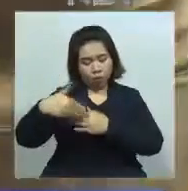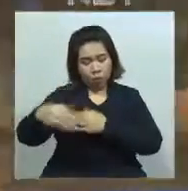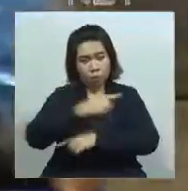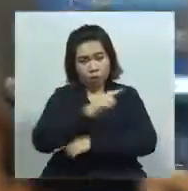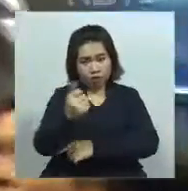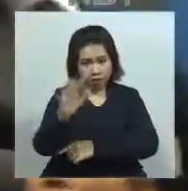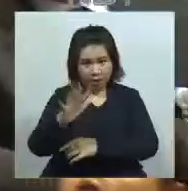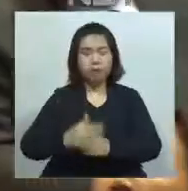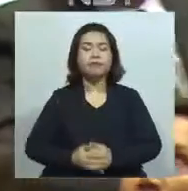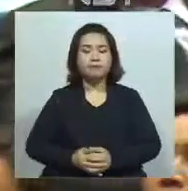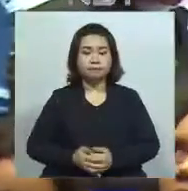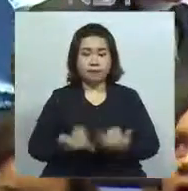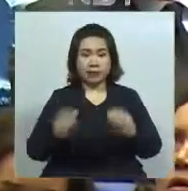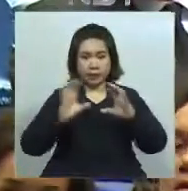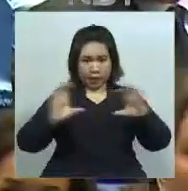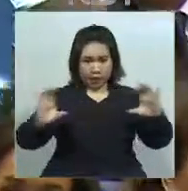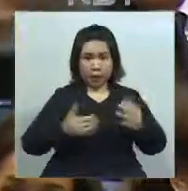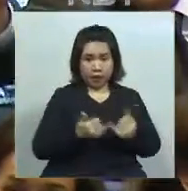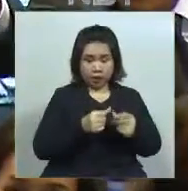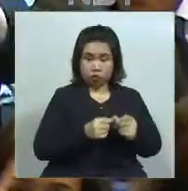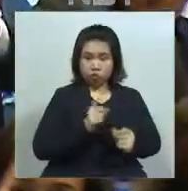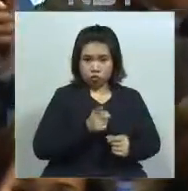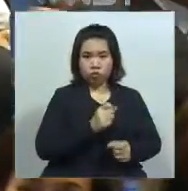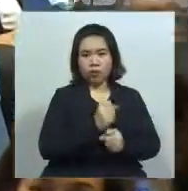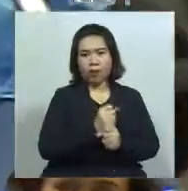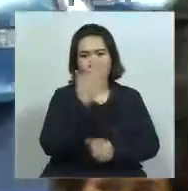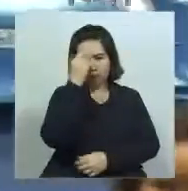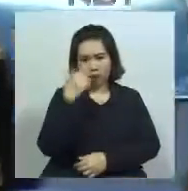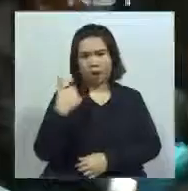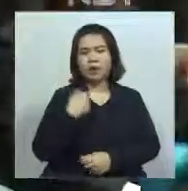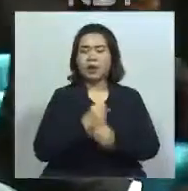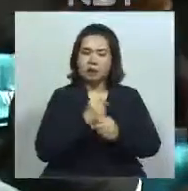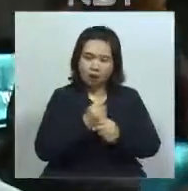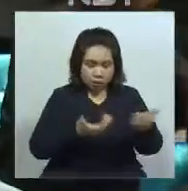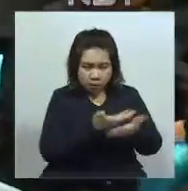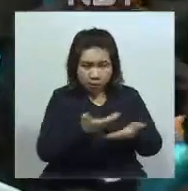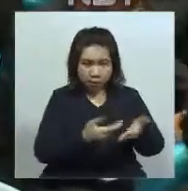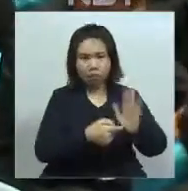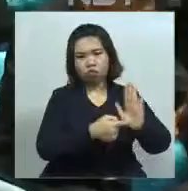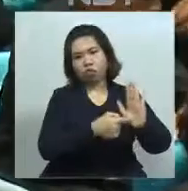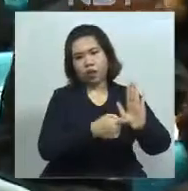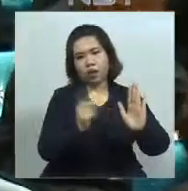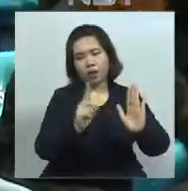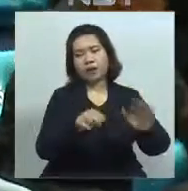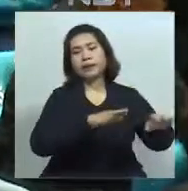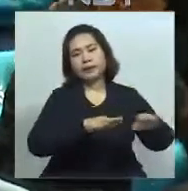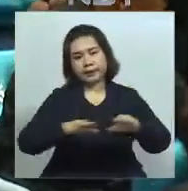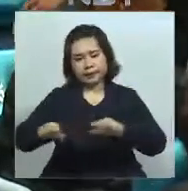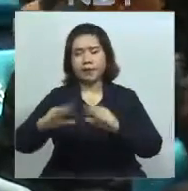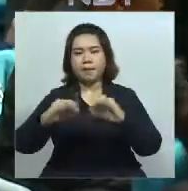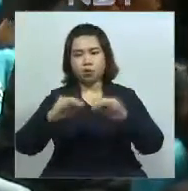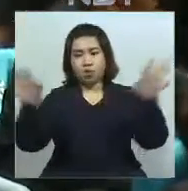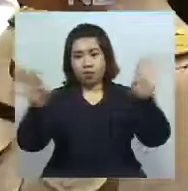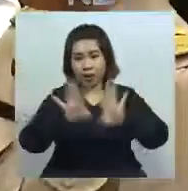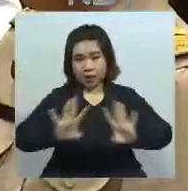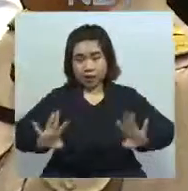ะที่รัฐบาลชุดนี้เองก็ยังคงต้องทำงานอย่างต่อเนื่องนะครับเพราะว่ายังมีเรื่องต้องพิจารณาอย่างเช่นเรื่องของการเตรียมการประชุมอาเซียน